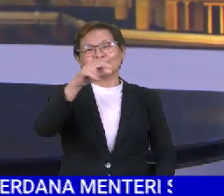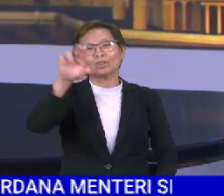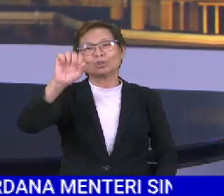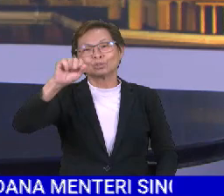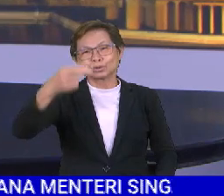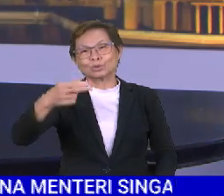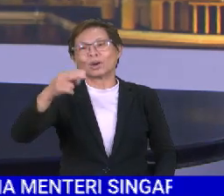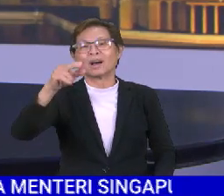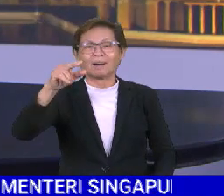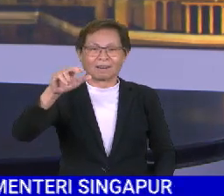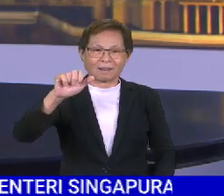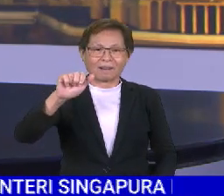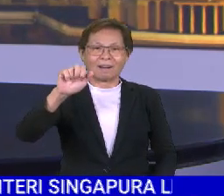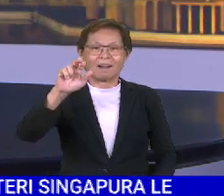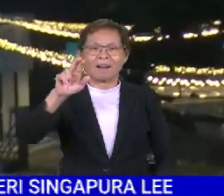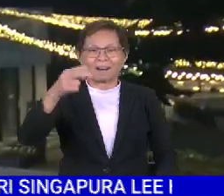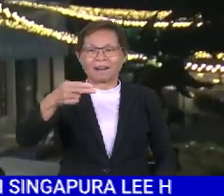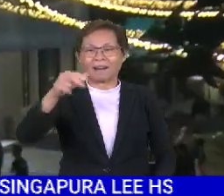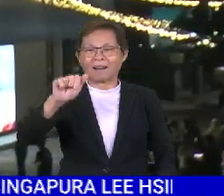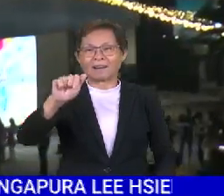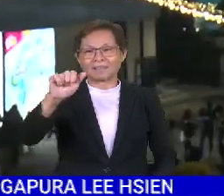Muhammad Zamri ada butirannya.